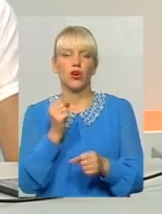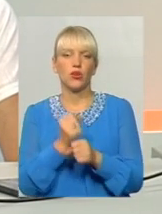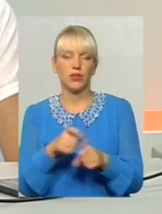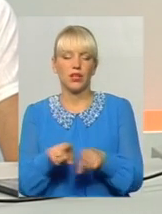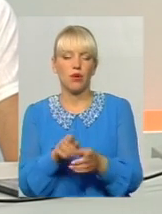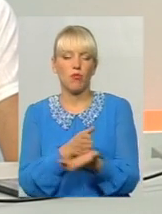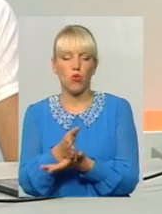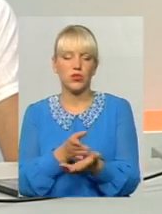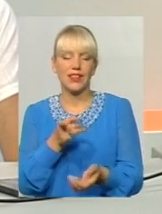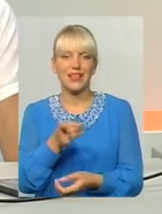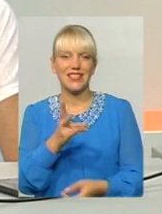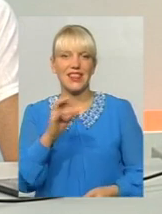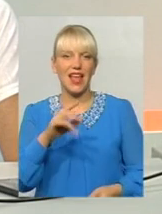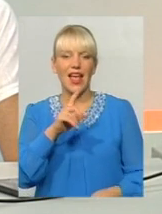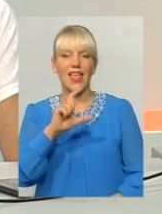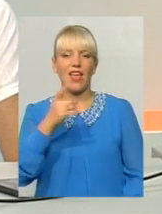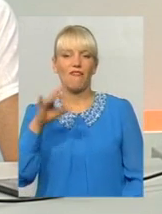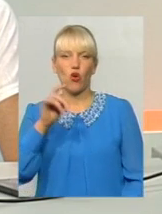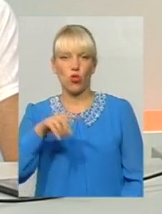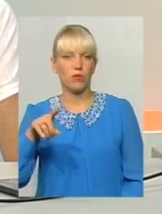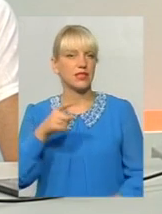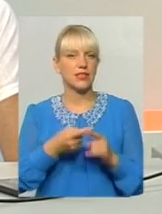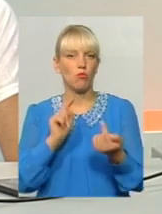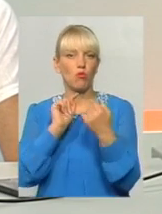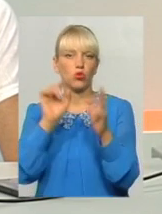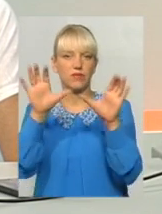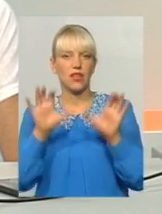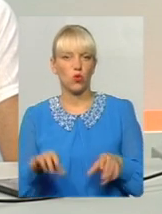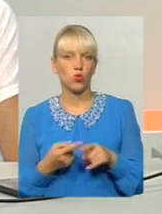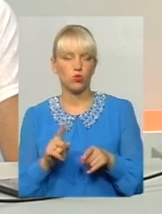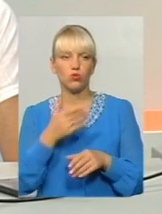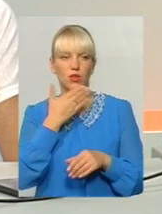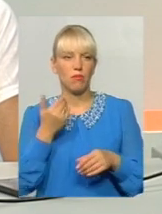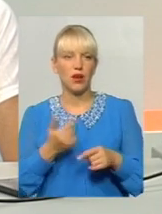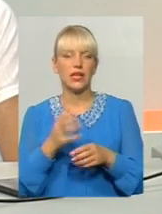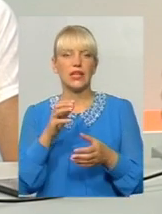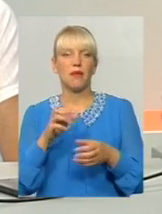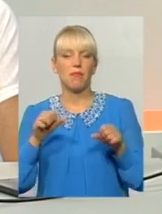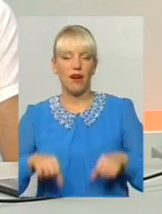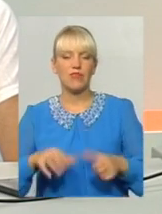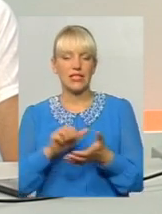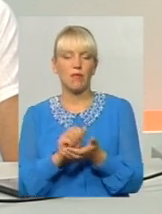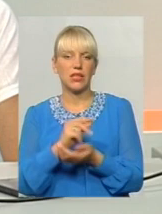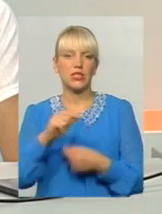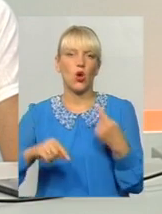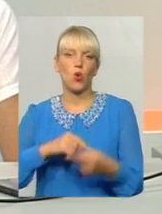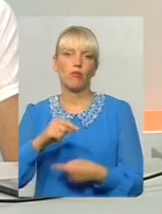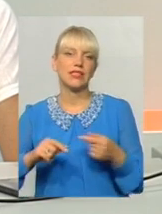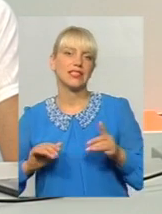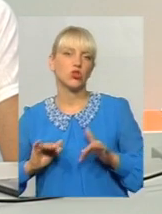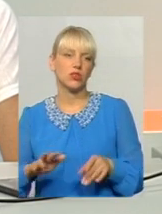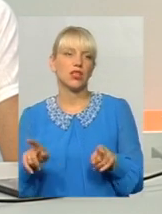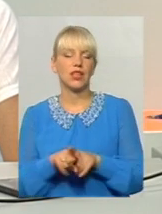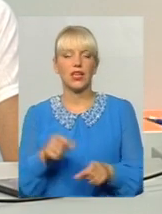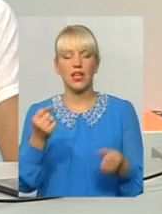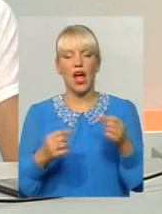таки от єврономерах. Це протизаконно, тому що немає права таких громадянин займатися комерційною діяльністю, що в Митному кодексі теж прописано. І такий автомобіль не зможе